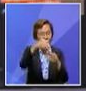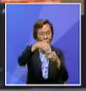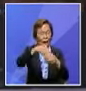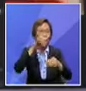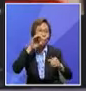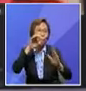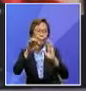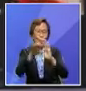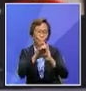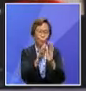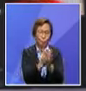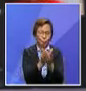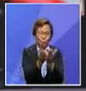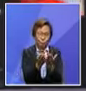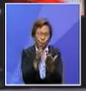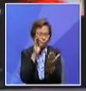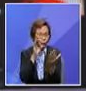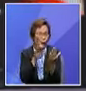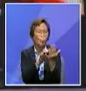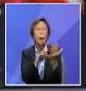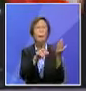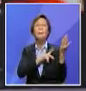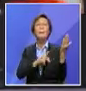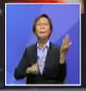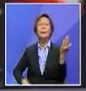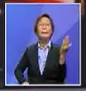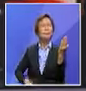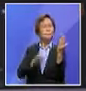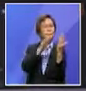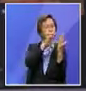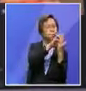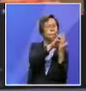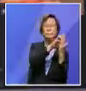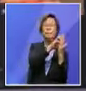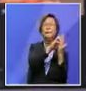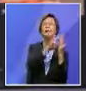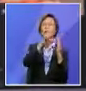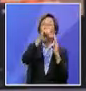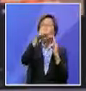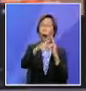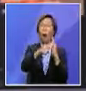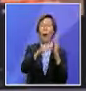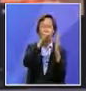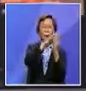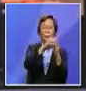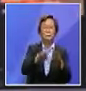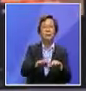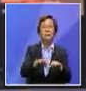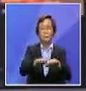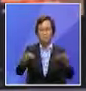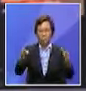ada gambar. Gambar Tuanku. Kemudian dia diletak di atas meja.